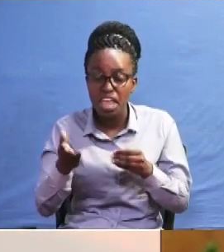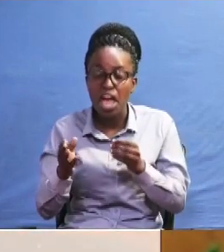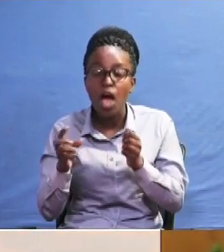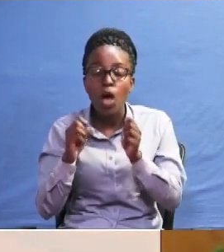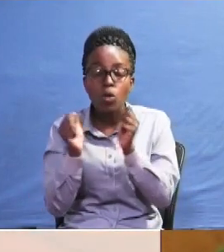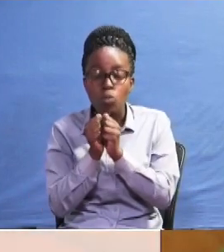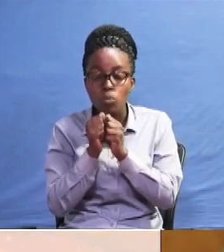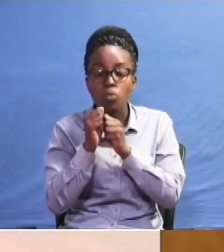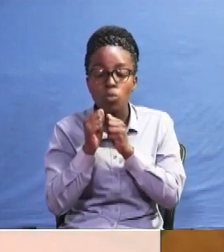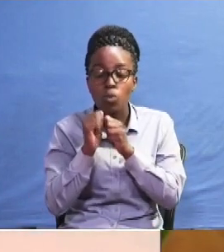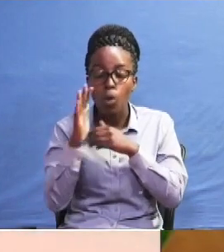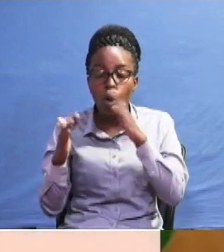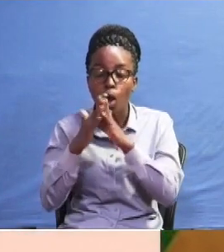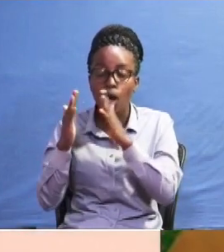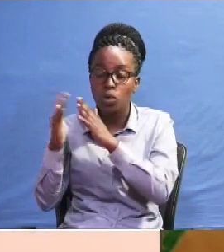293,661 na nyumba